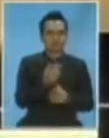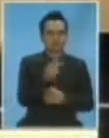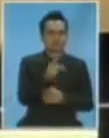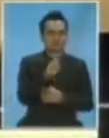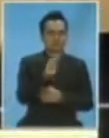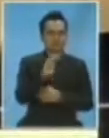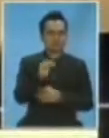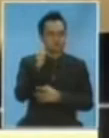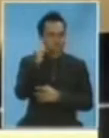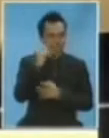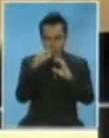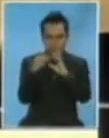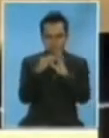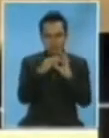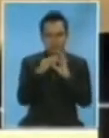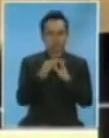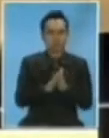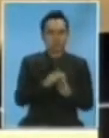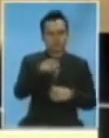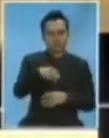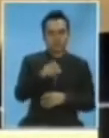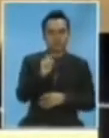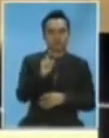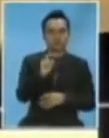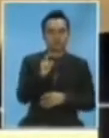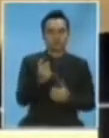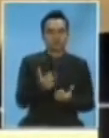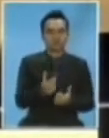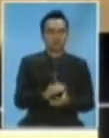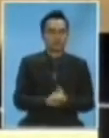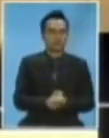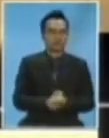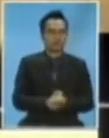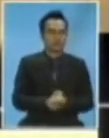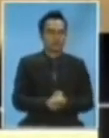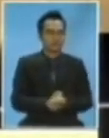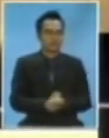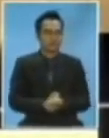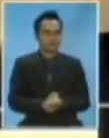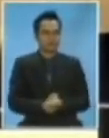เพื่อลงมติทั้ง2คดีในวันที่23มกราคมนี้ค่ะ